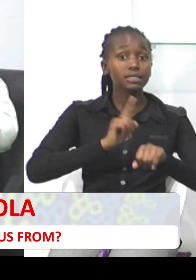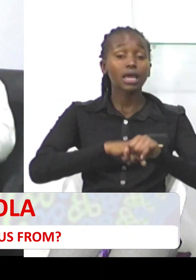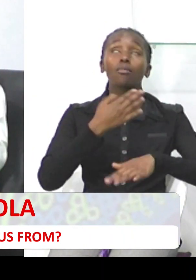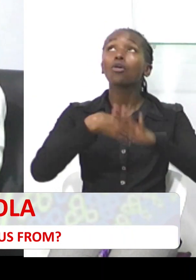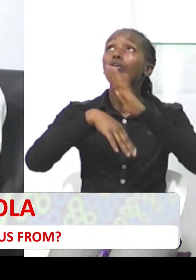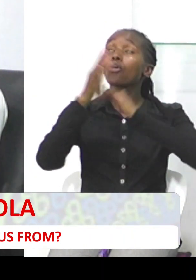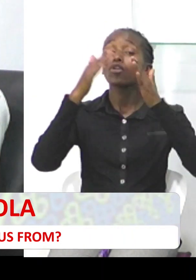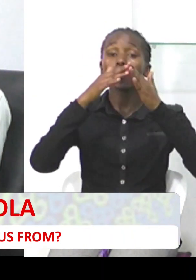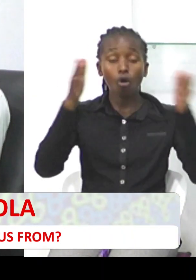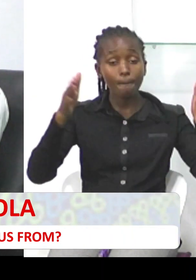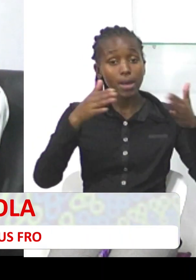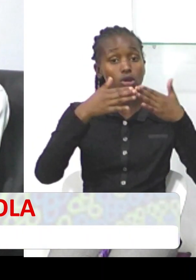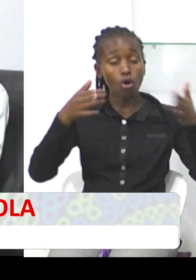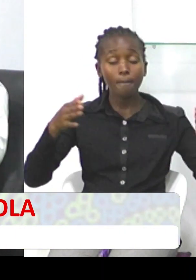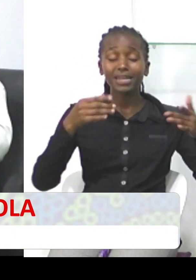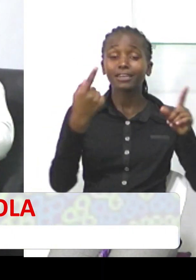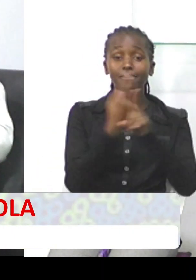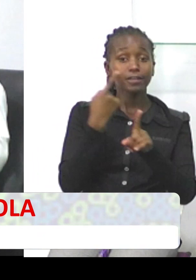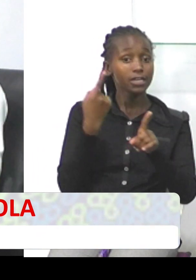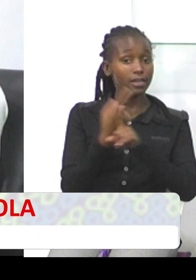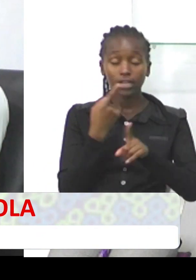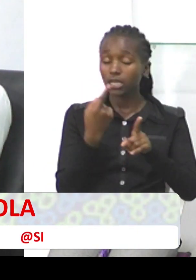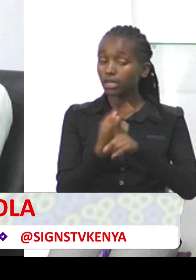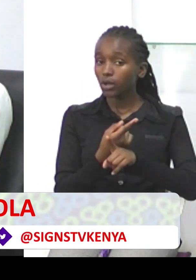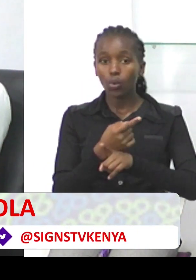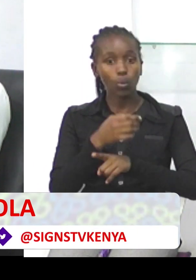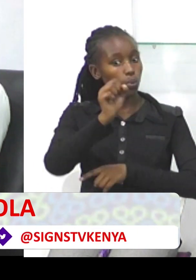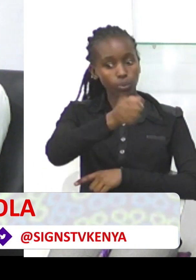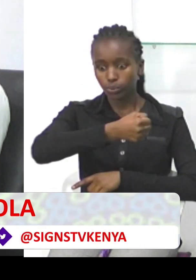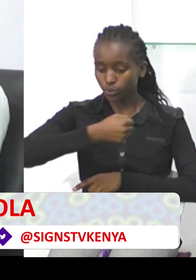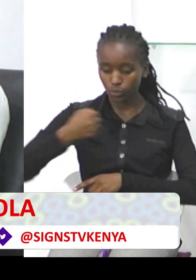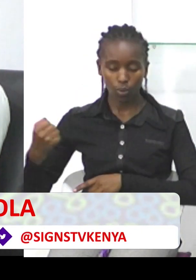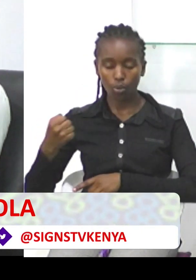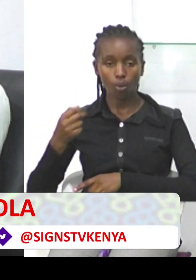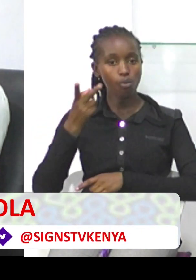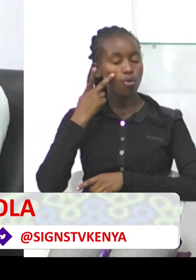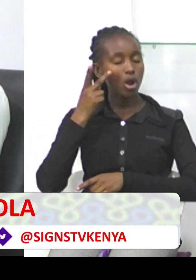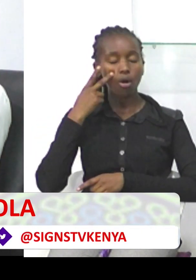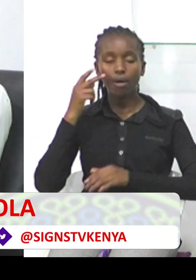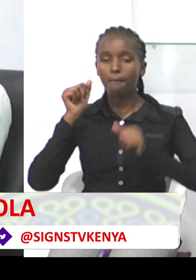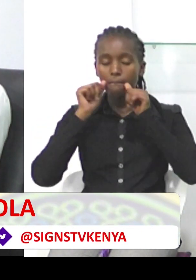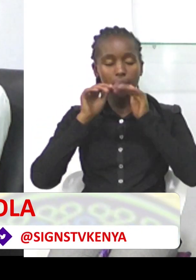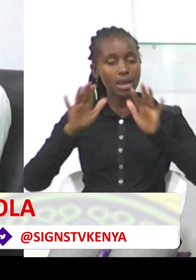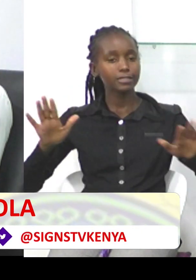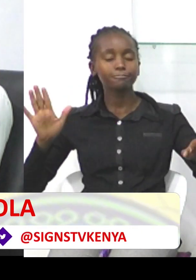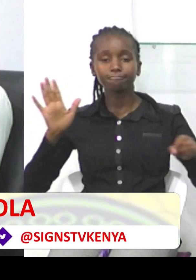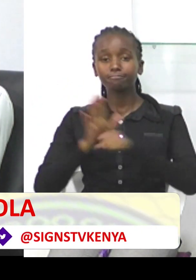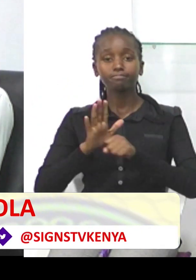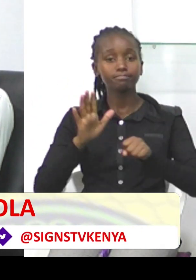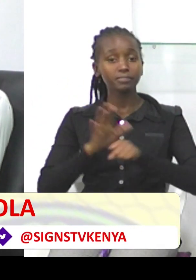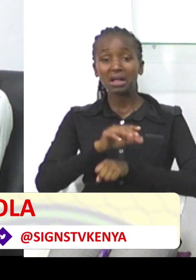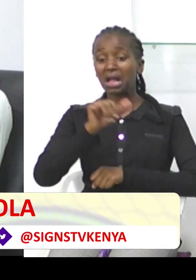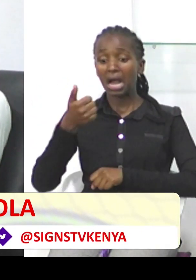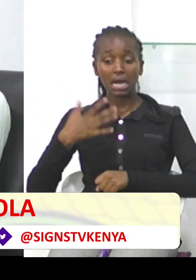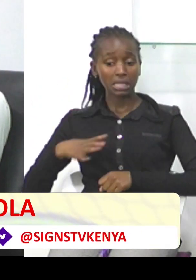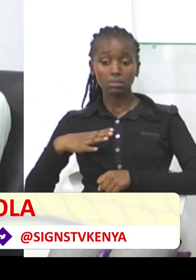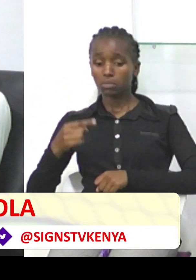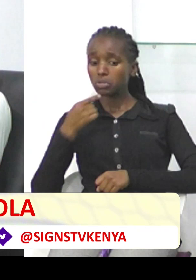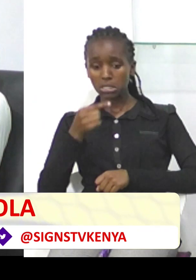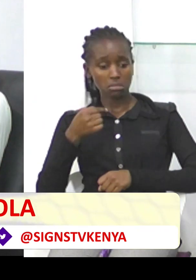milango ya mbingu. Wow. Na kuambia baraka zinashuka, mpaka wanadamu wanasema, sikujua Mungu atamheshimisha hivi.